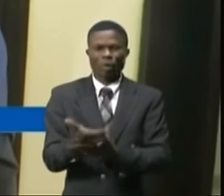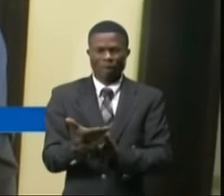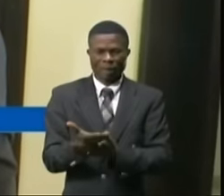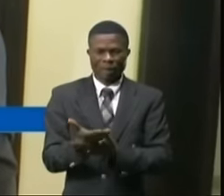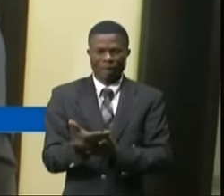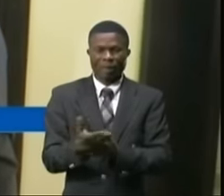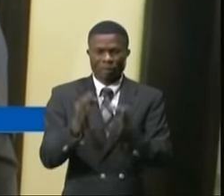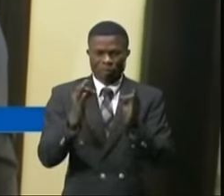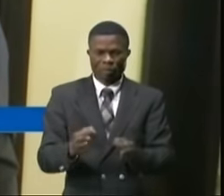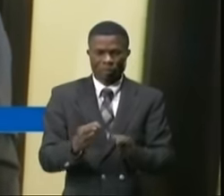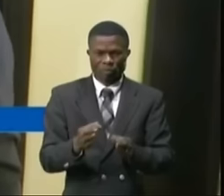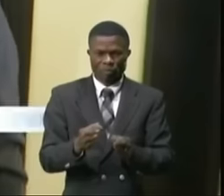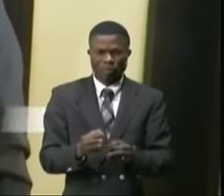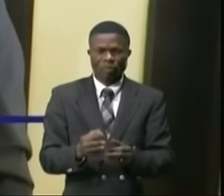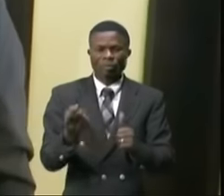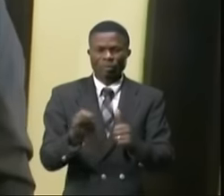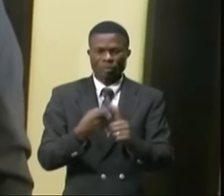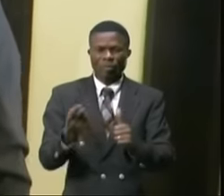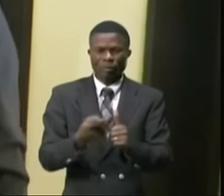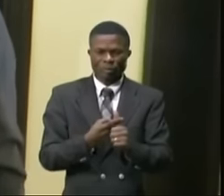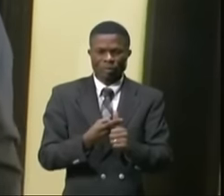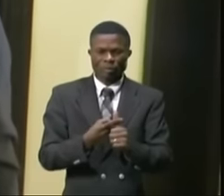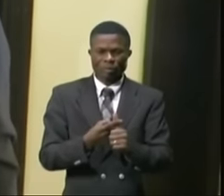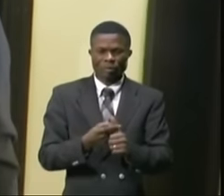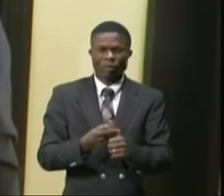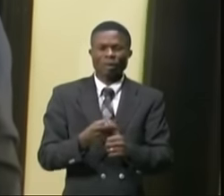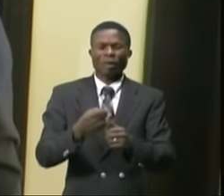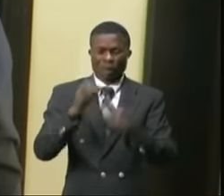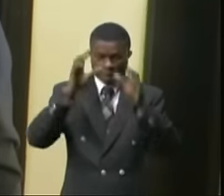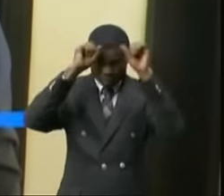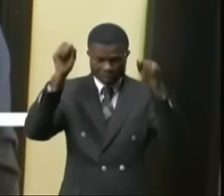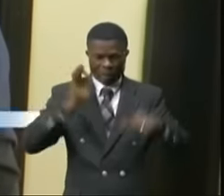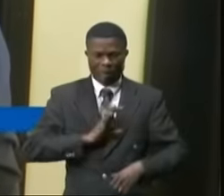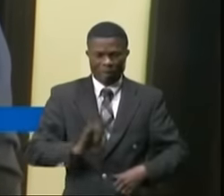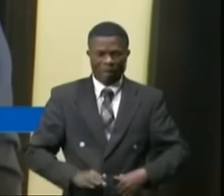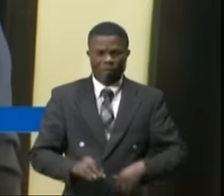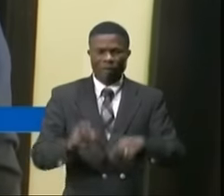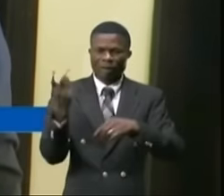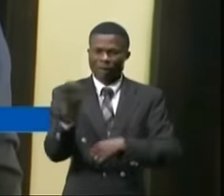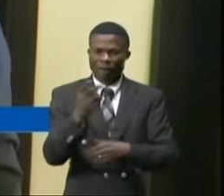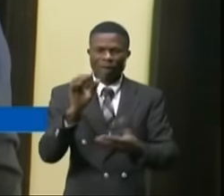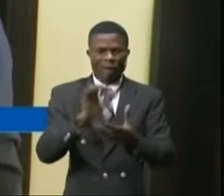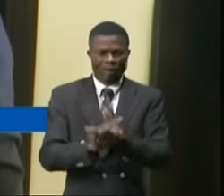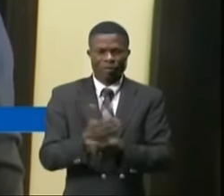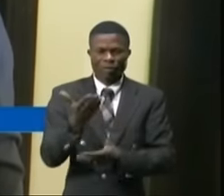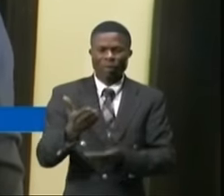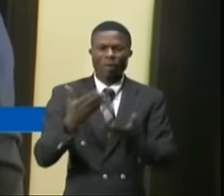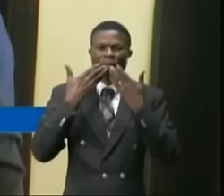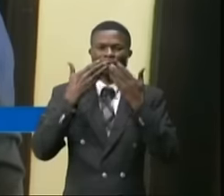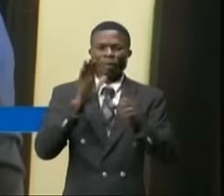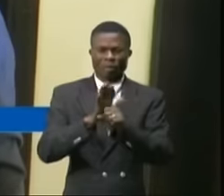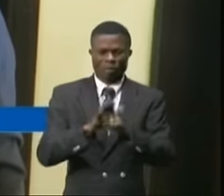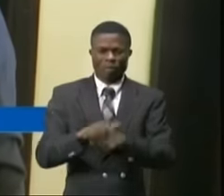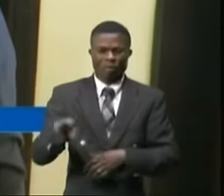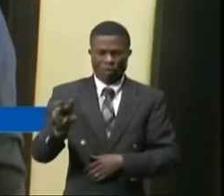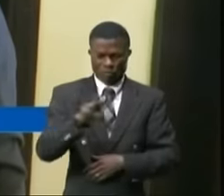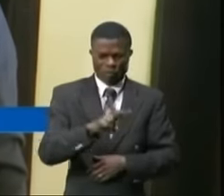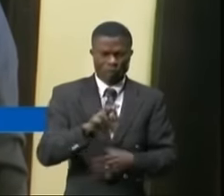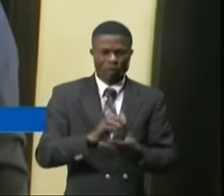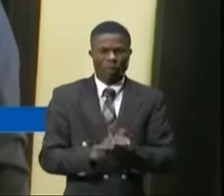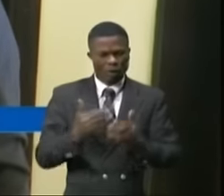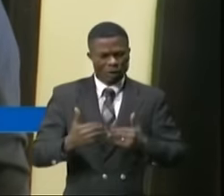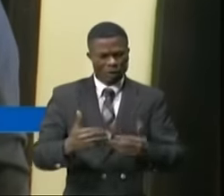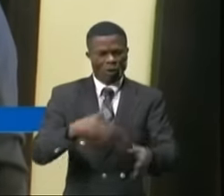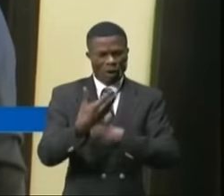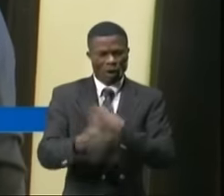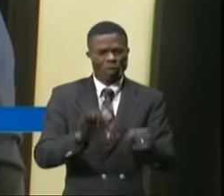commencer. Et plus personnellement au couple présidentiel, Félix Antoine Tshisekedi Tshilombo, qui ne cesse